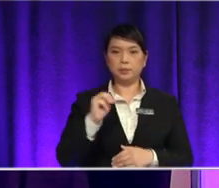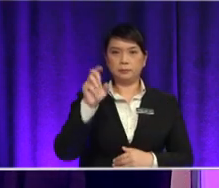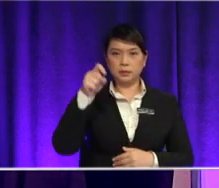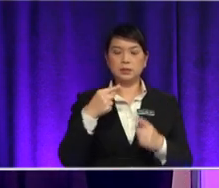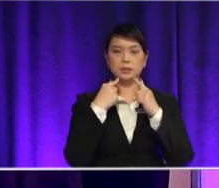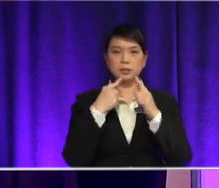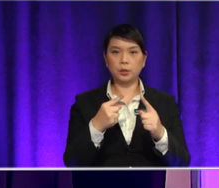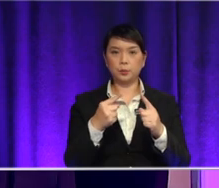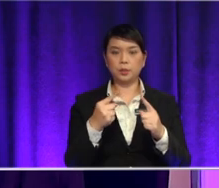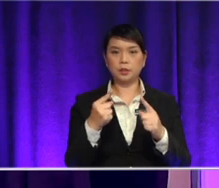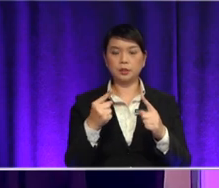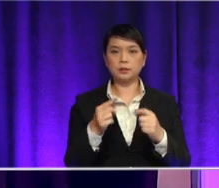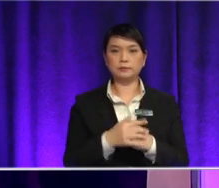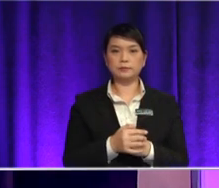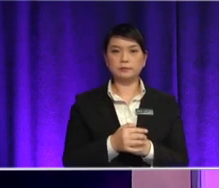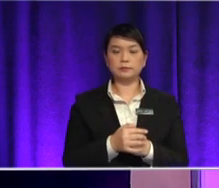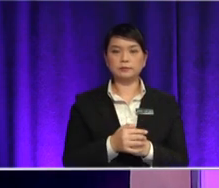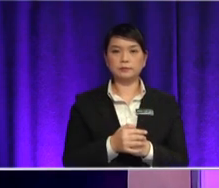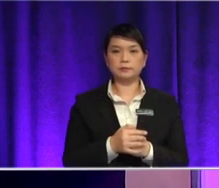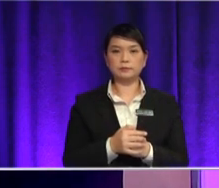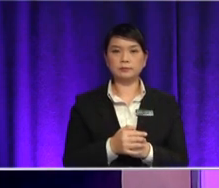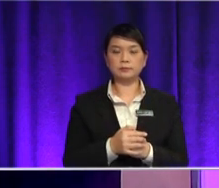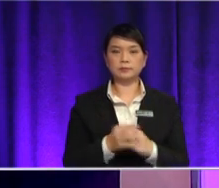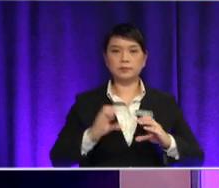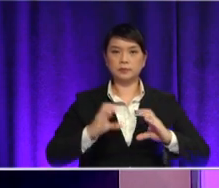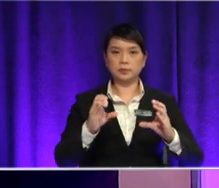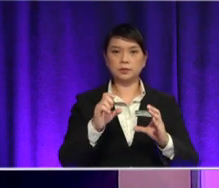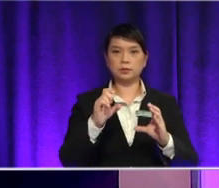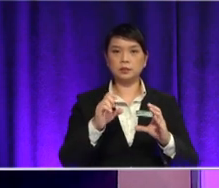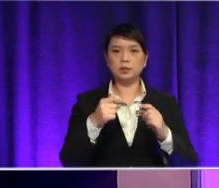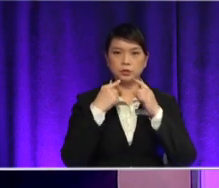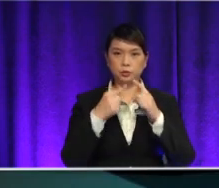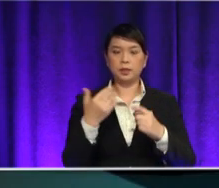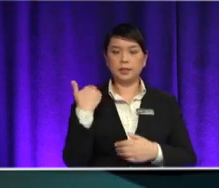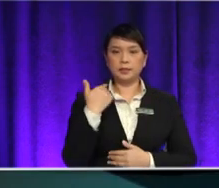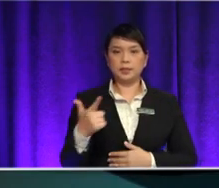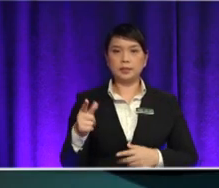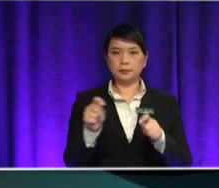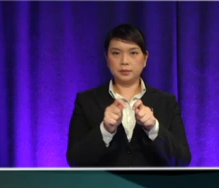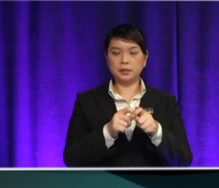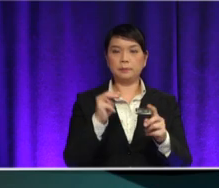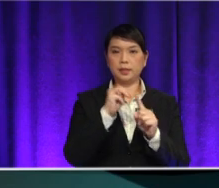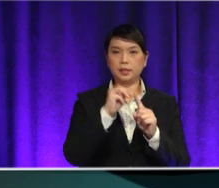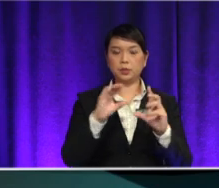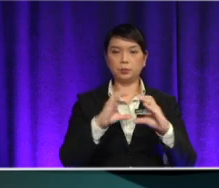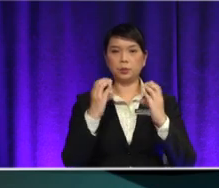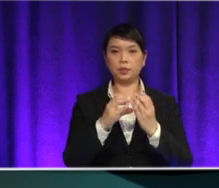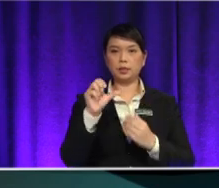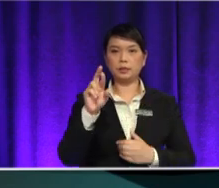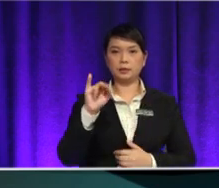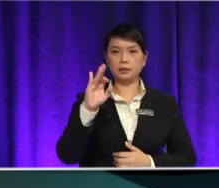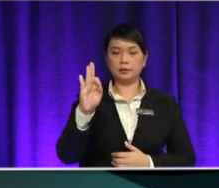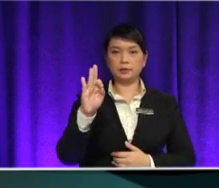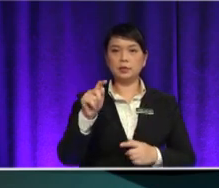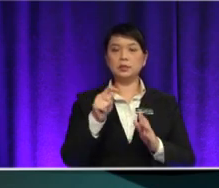menjawab serakan itu jadi apa? Okey, cara menjawabnya adalah seperti ini. Markah kumpulan Arif